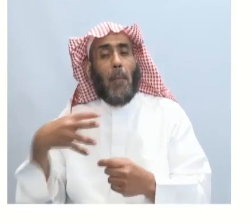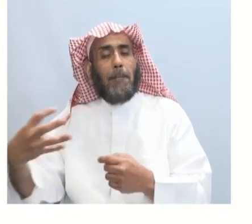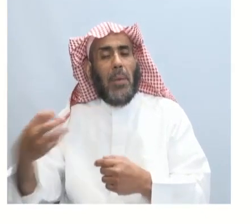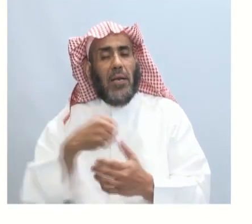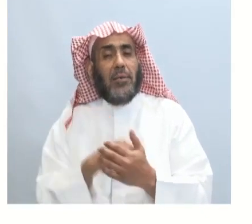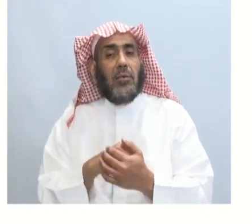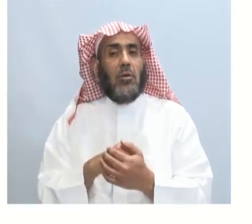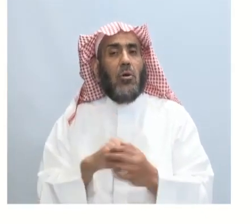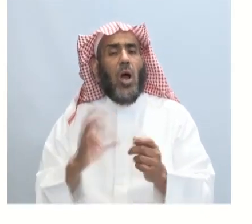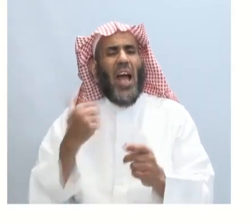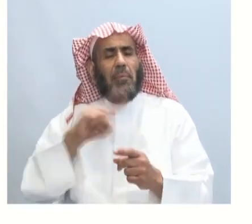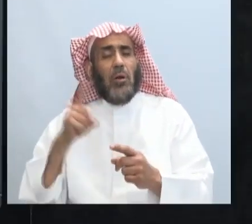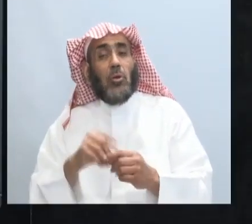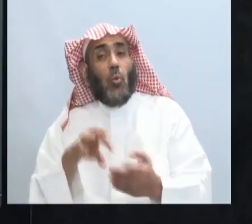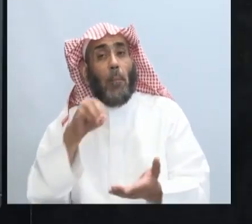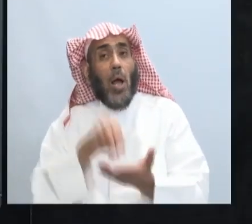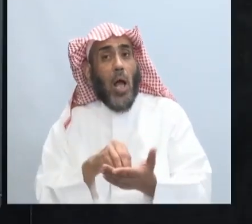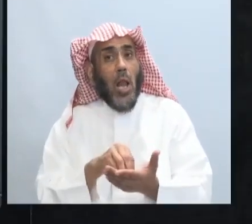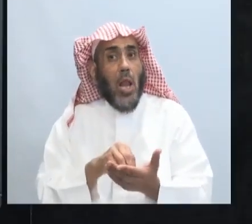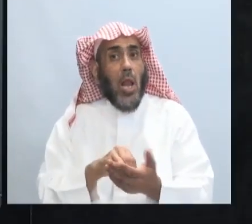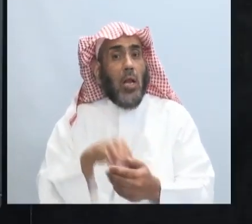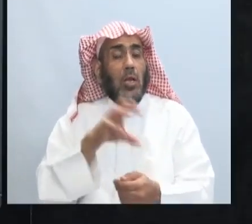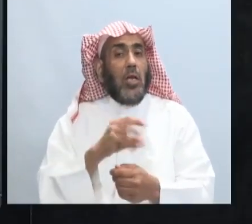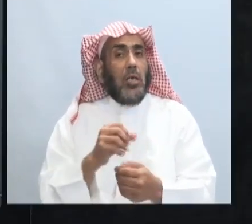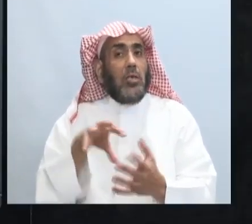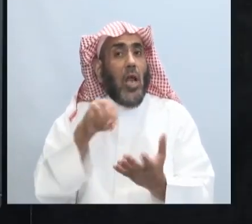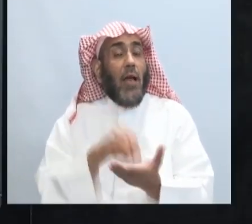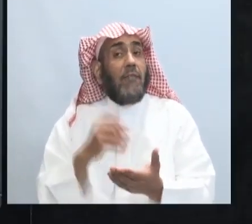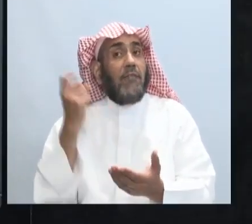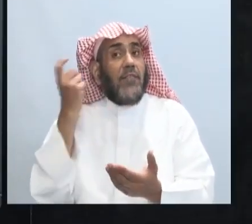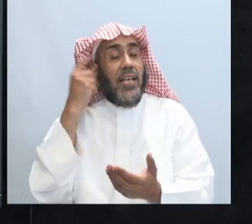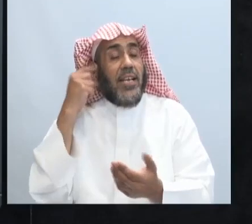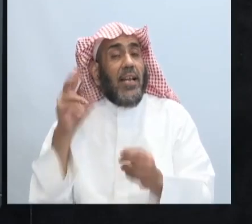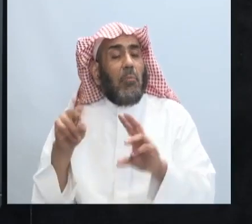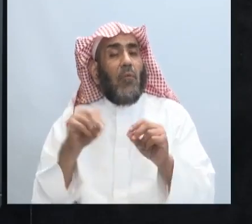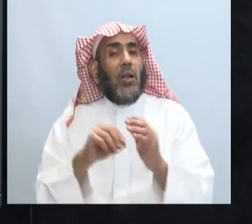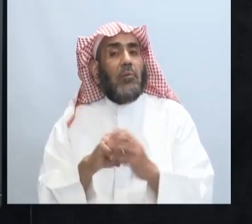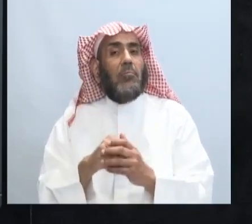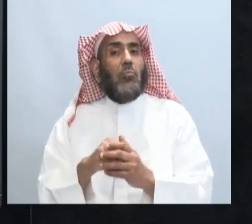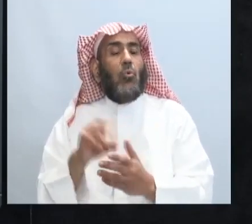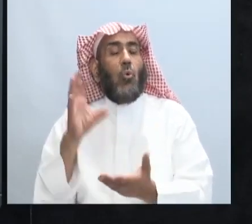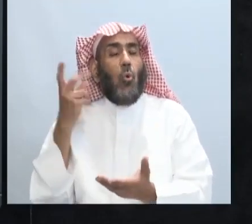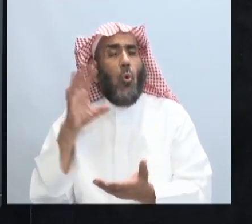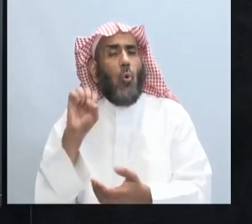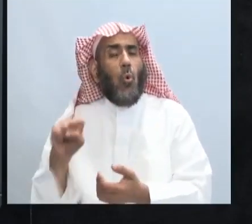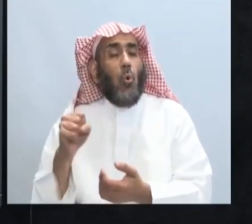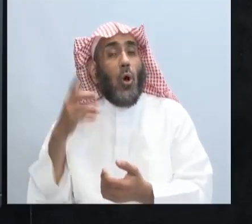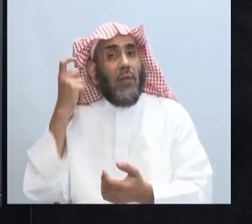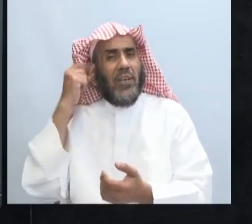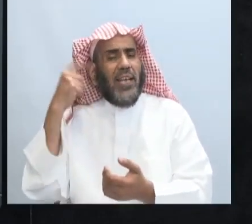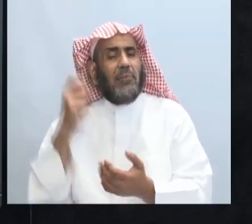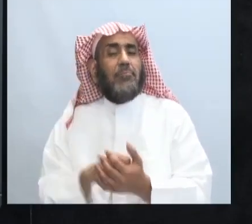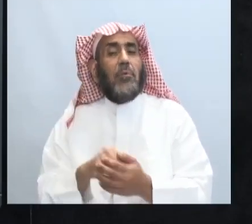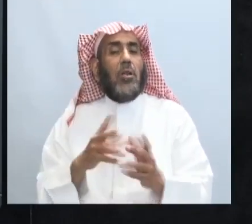الشيء وقد يكون محل الحق شيئا فكريا كما هو الحال في الحقوق الفكريه والحقوق